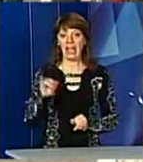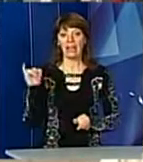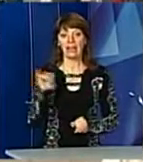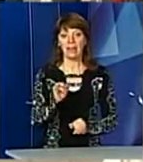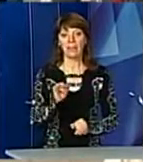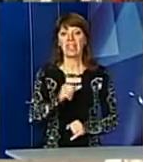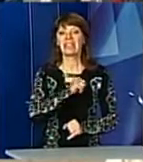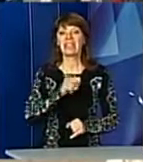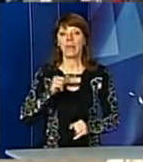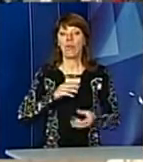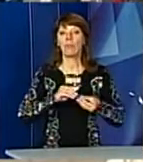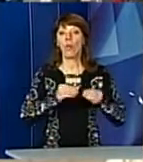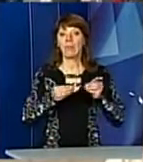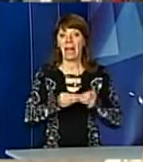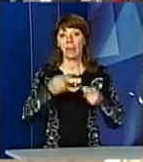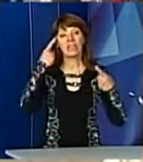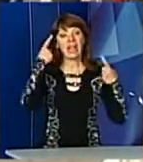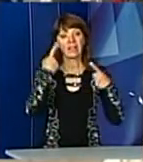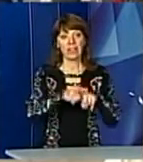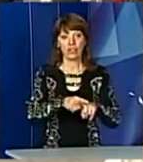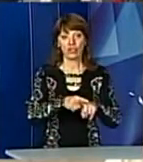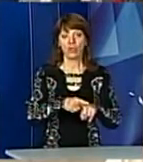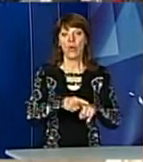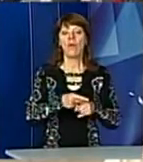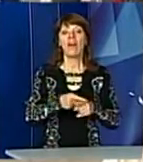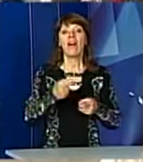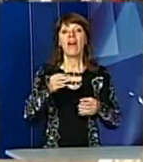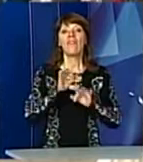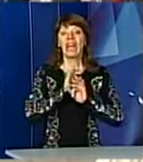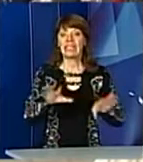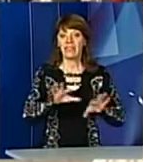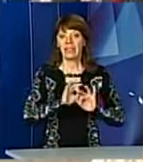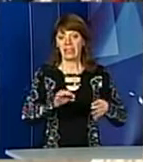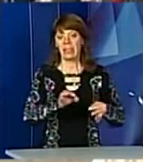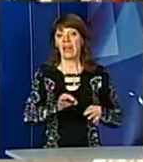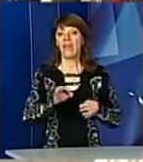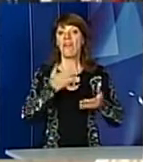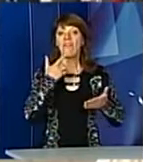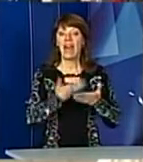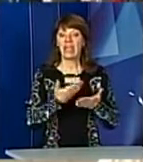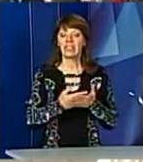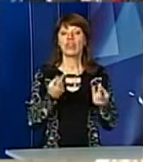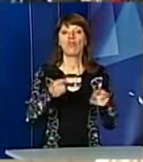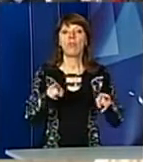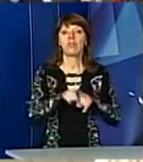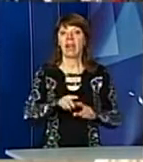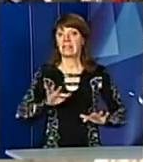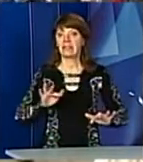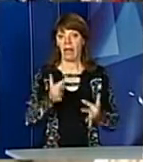і саму проблему технічну висвітлити версії, які є, чому так